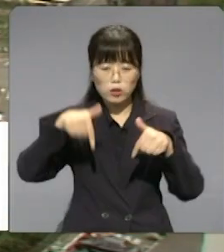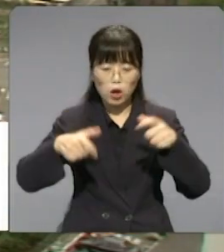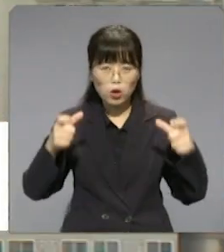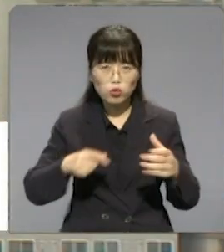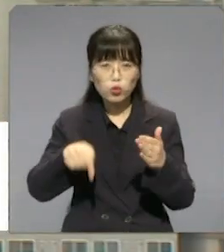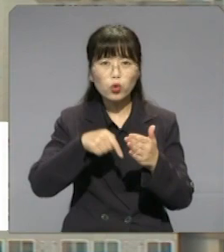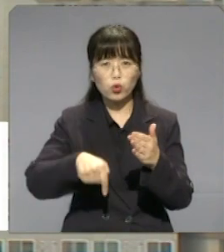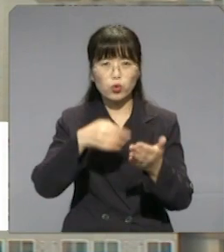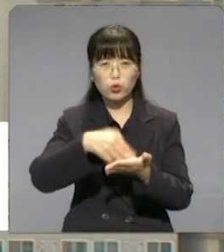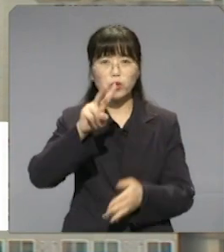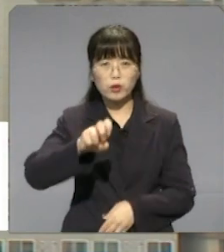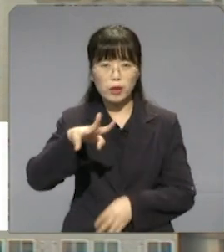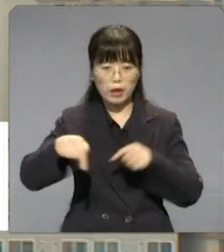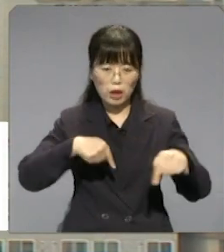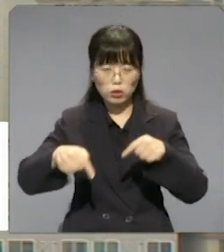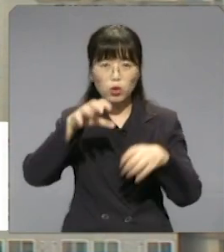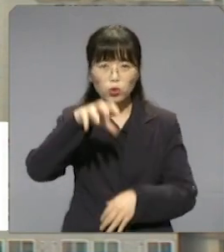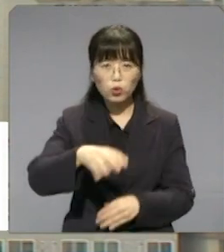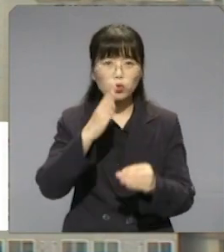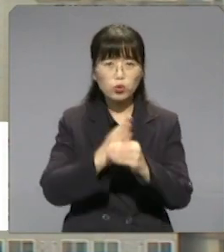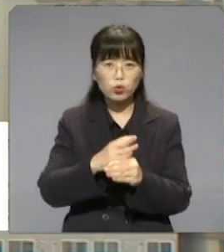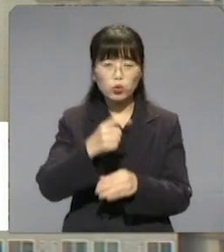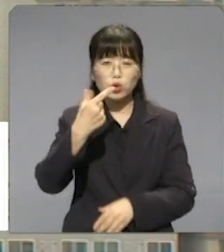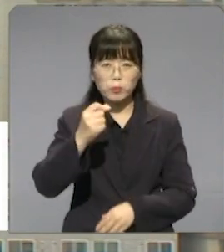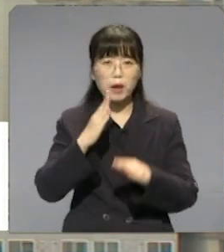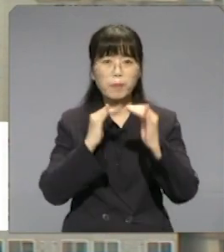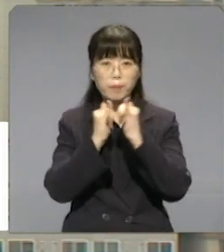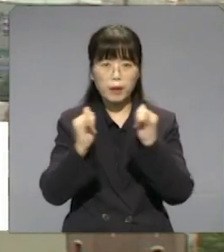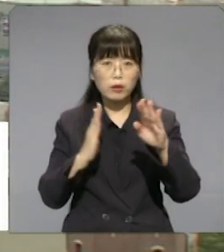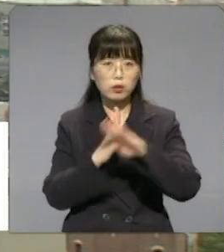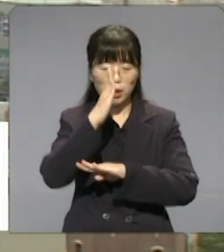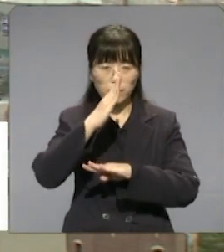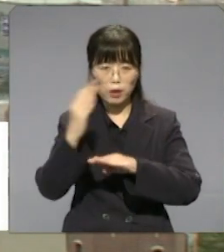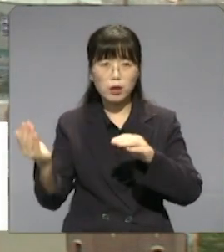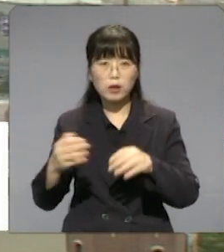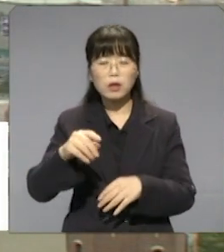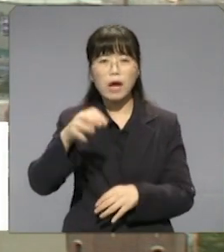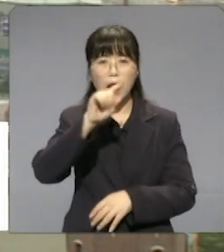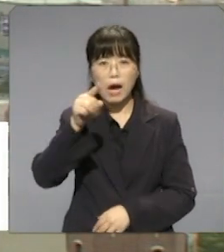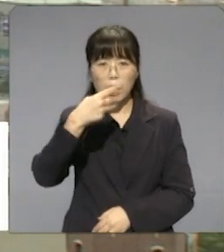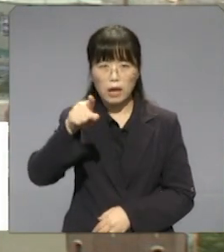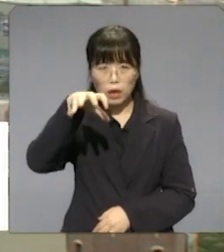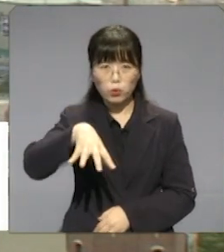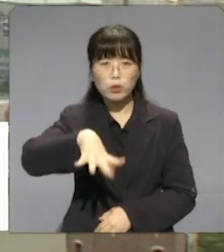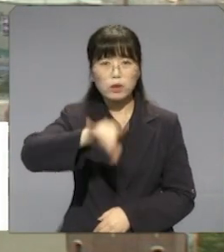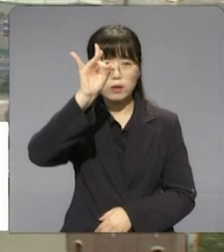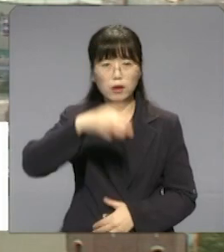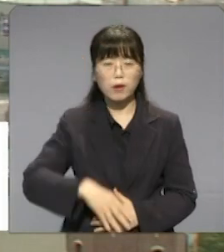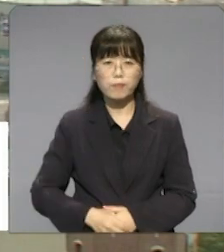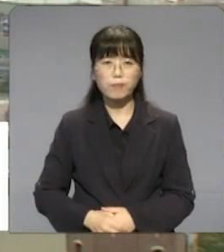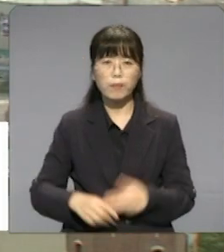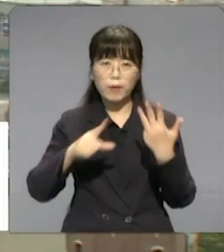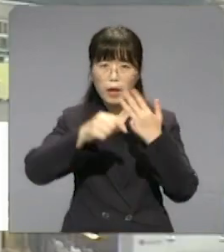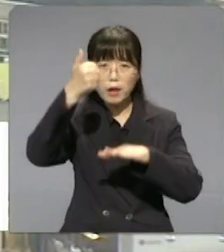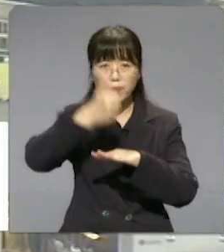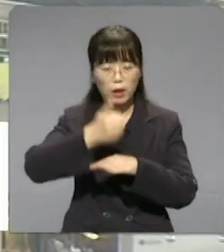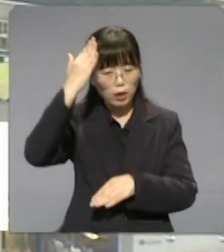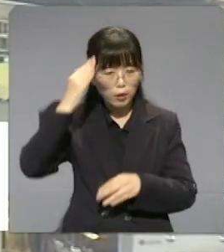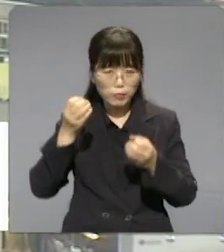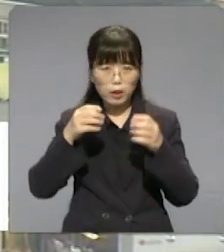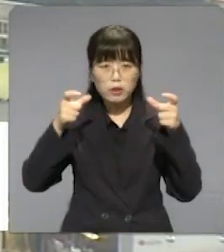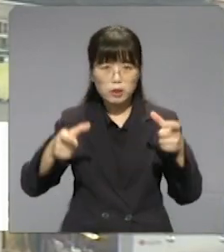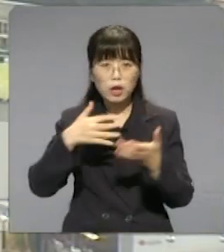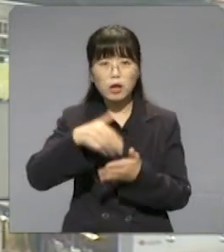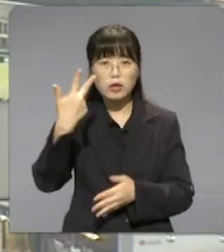서구 관내 23개 행정동 가운데 인구 6만 명을 돌파한 건 아라동이 처음입니다 지난달 말 기준